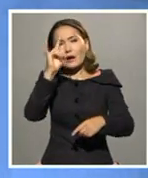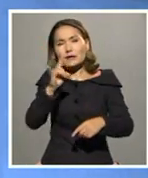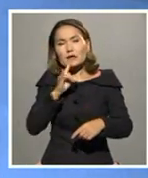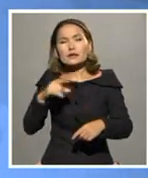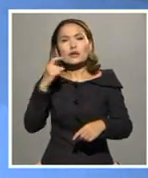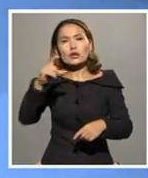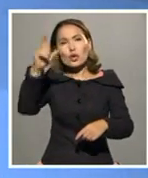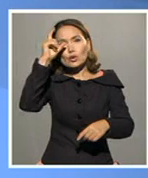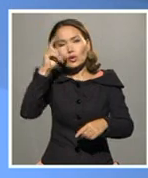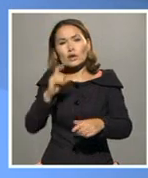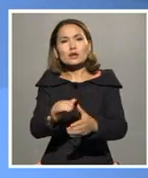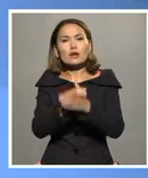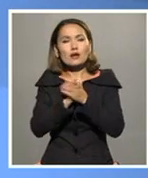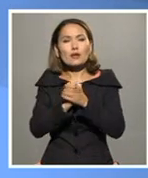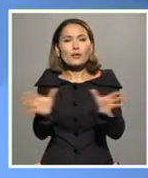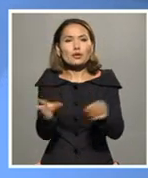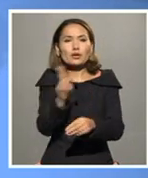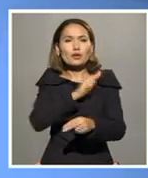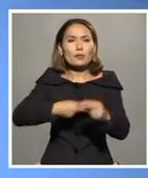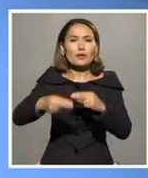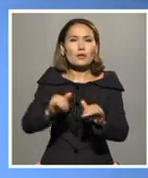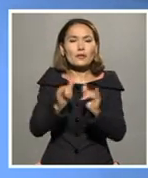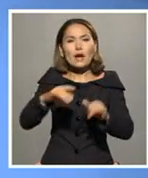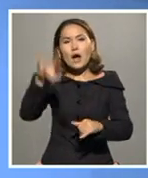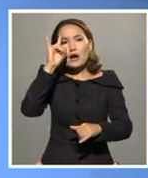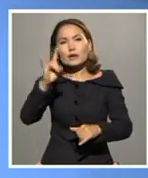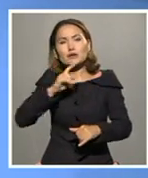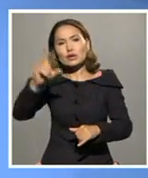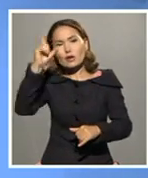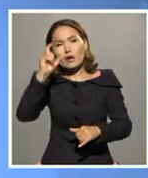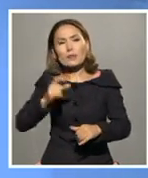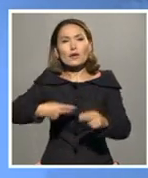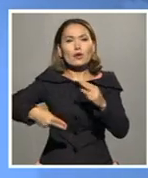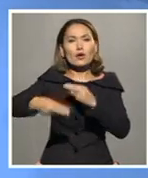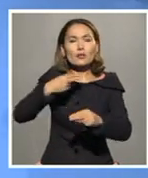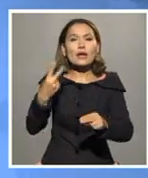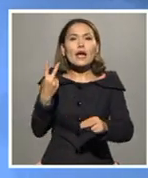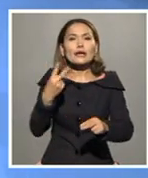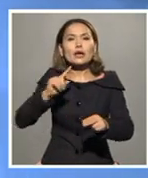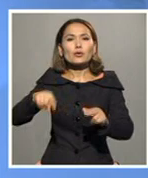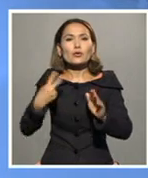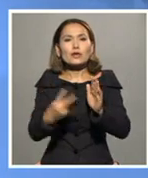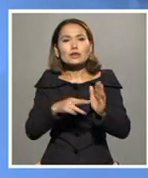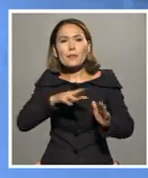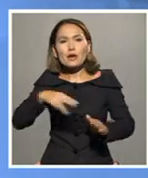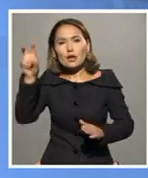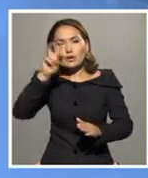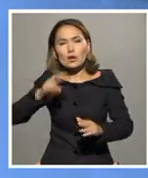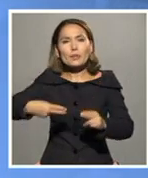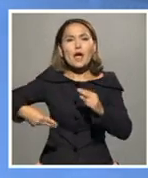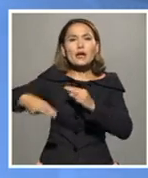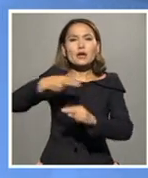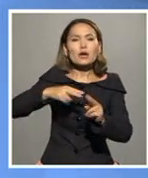алдымен қос тараптың сауда саттығы ұлғаяды дейді. Қазір қазақ пен түріктің жылдық алыс-берісі 2,7 миллиард доллар. Еркін сауда